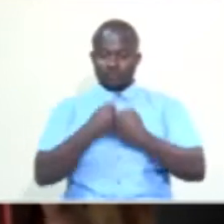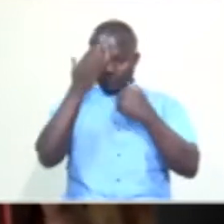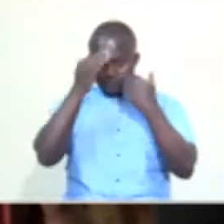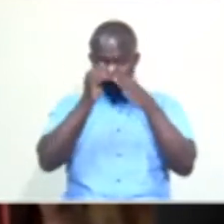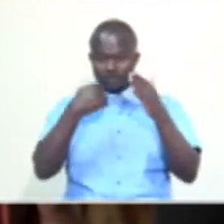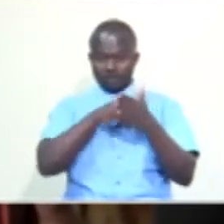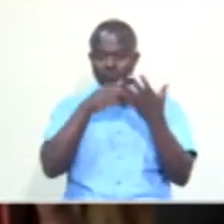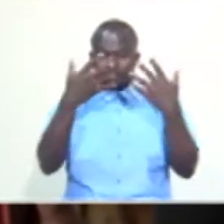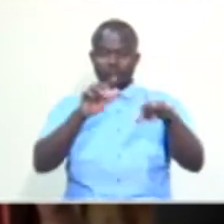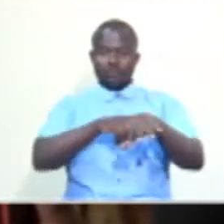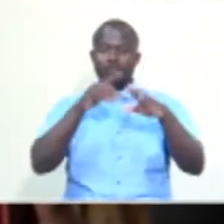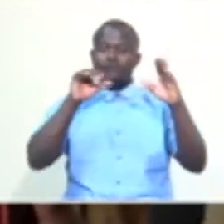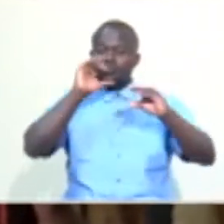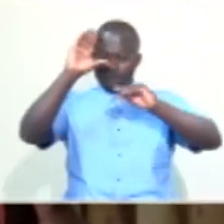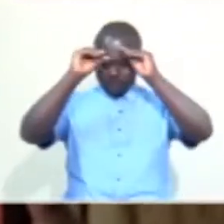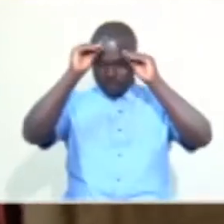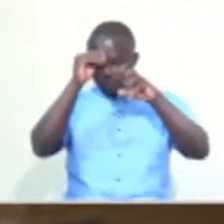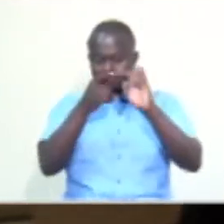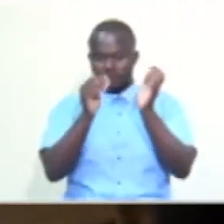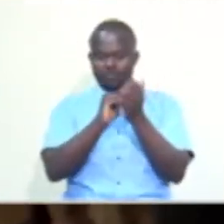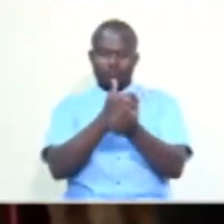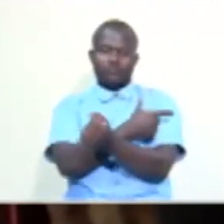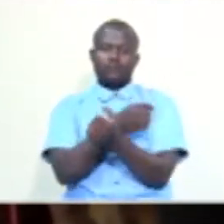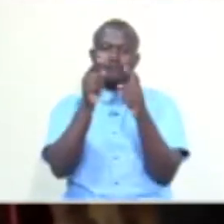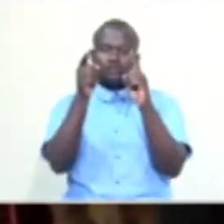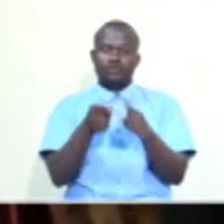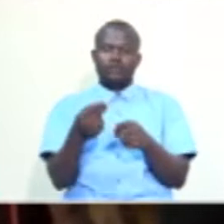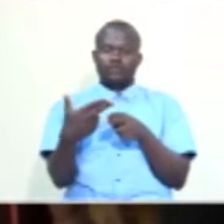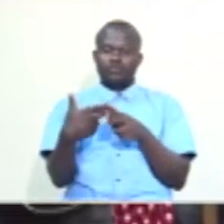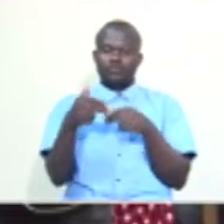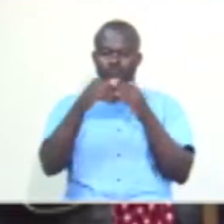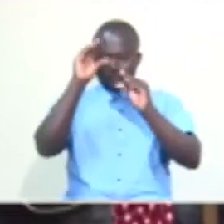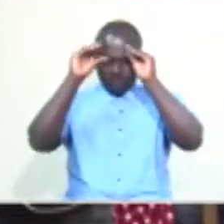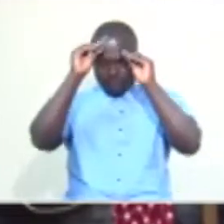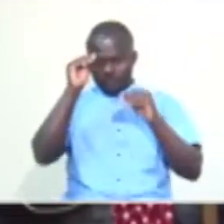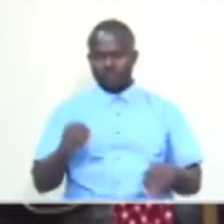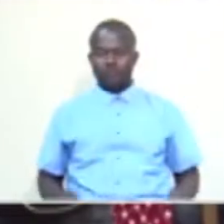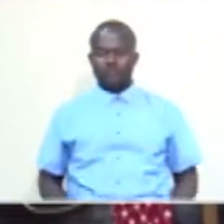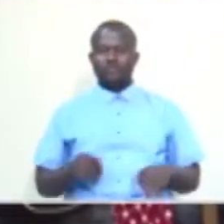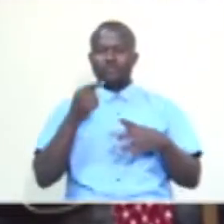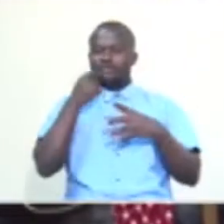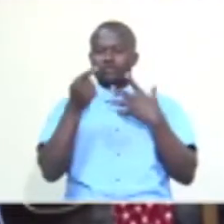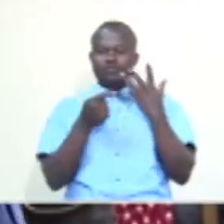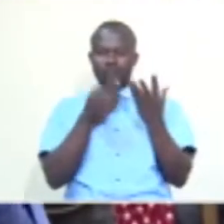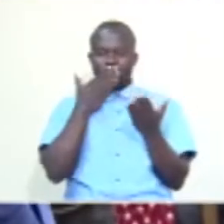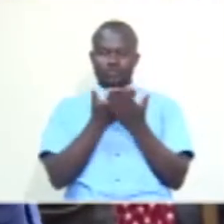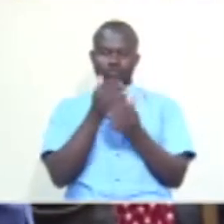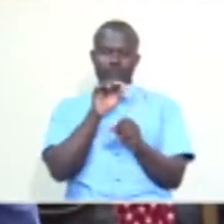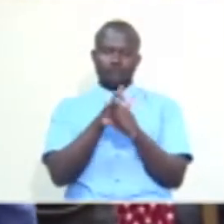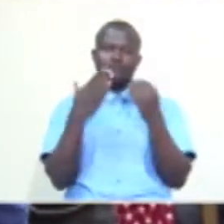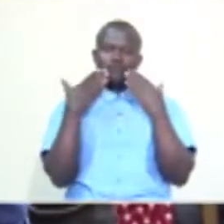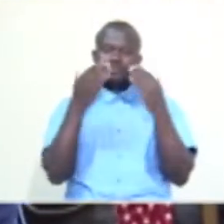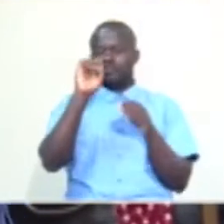igihe kirekire tutiga ariko kuba inkingo zaje ndakeka tugiye kujya twiga ni ibintu byiza cyane tunashimira na Leta